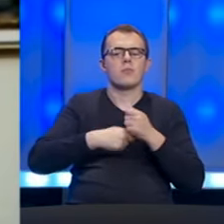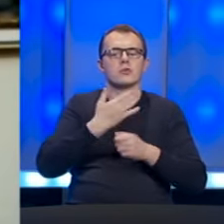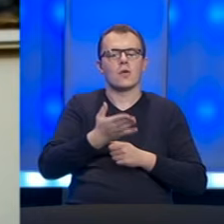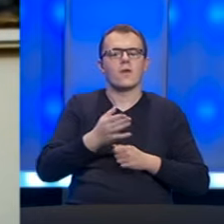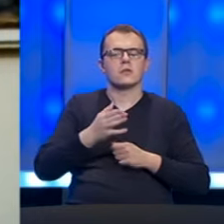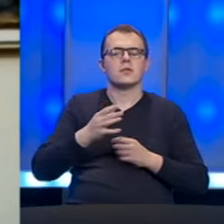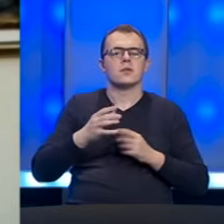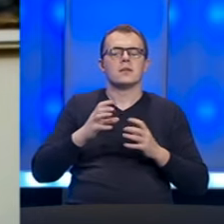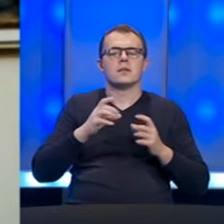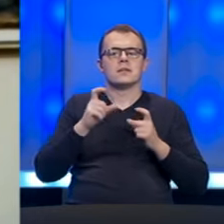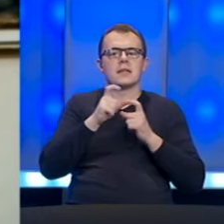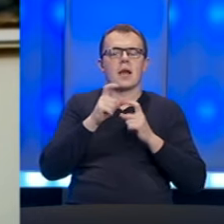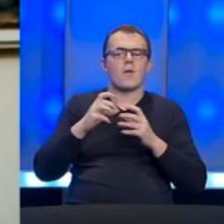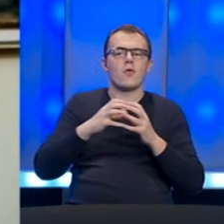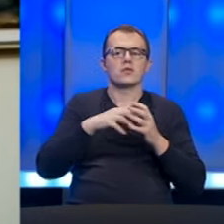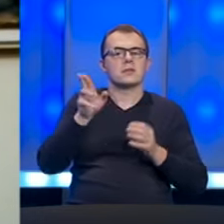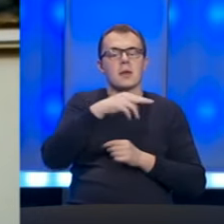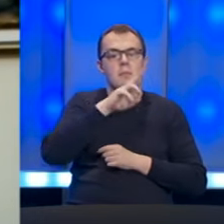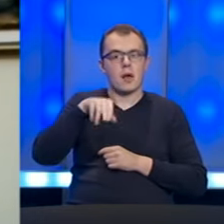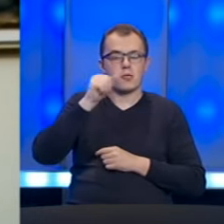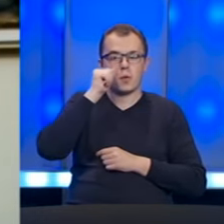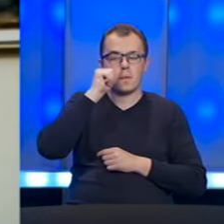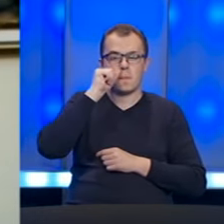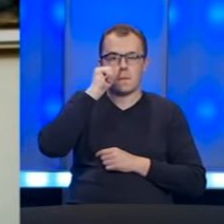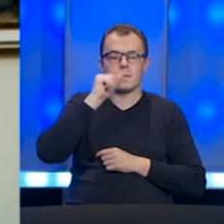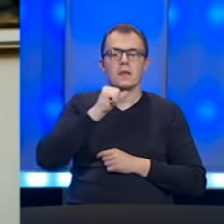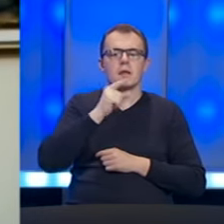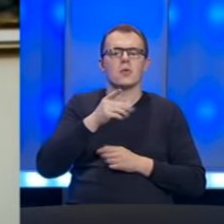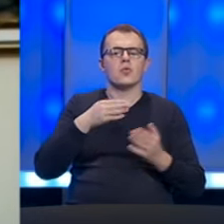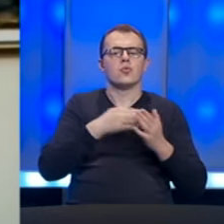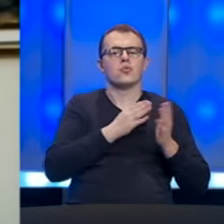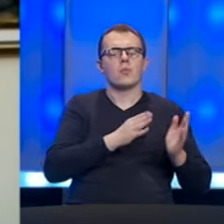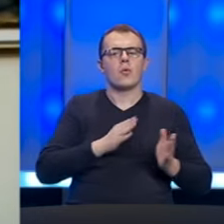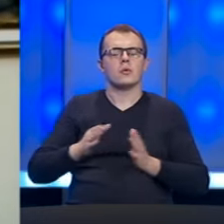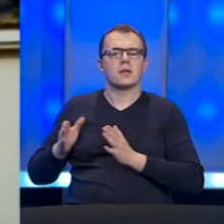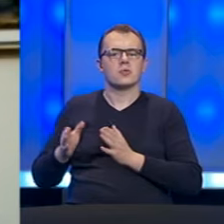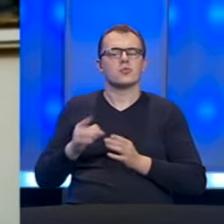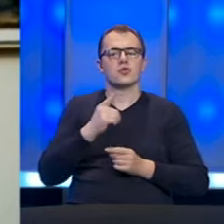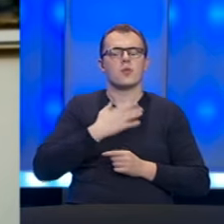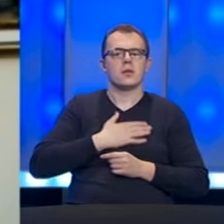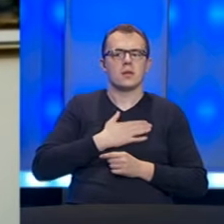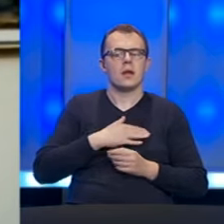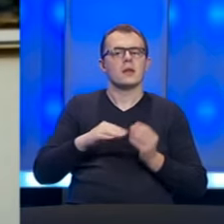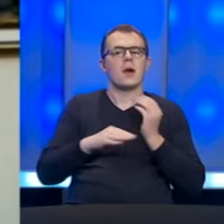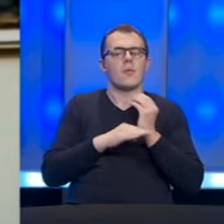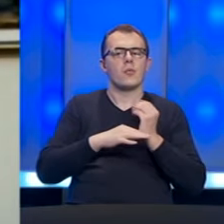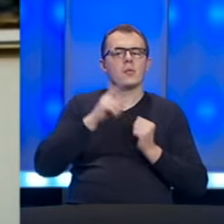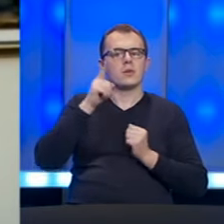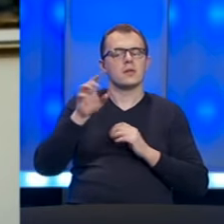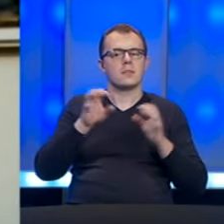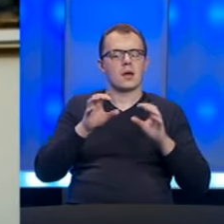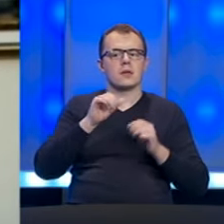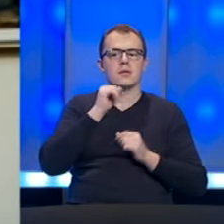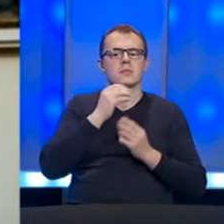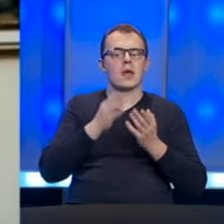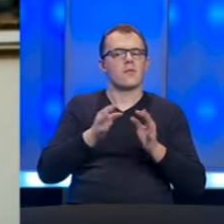sindikalno organizovanje zabranjuje, i u tom kontekstu smo htjeli da pomognemo i tim radnicima, i